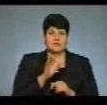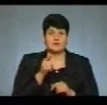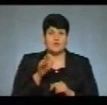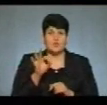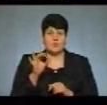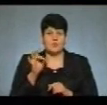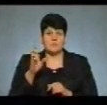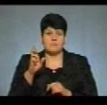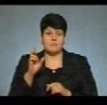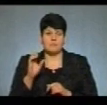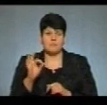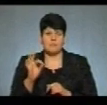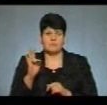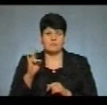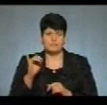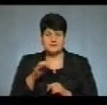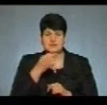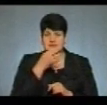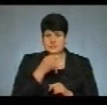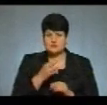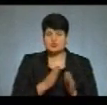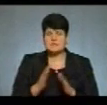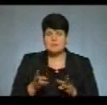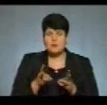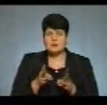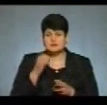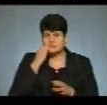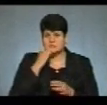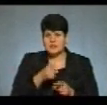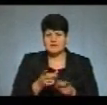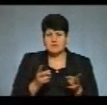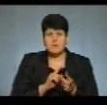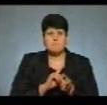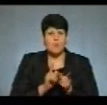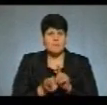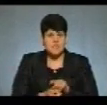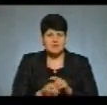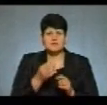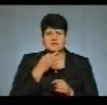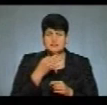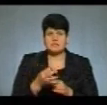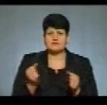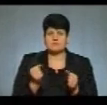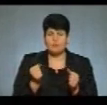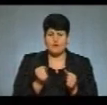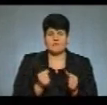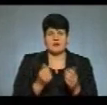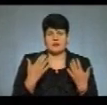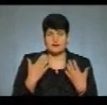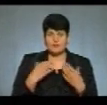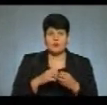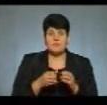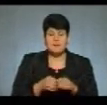нашим кореспондентам, що система опалення застаріла і її треба міняти, а також сказав, що під час зимових канікул проблеми з відсутністю